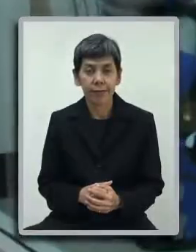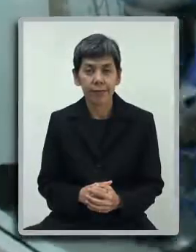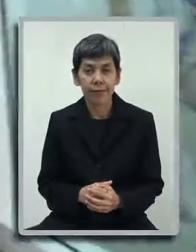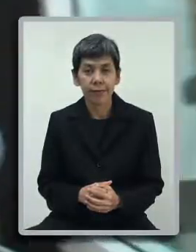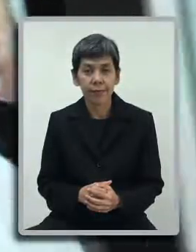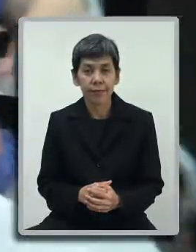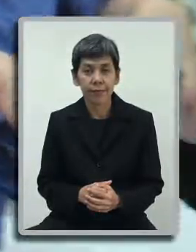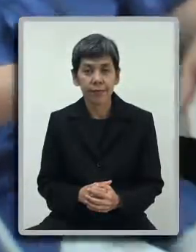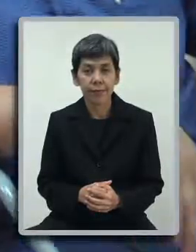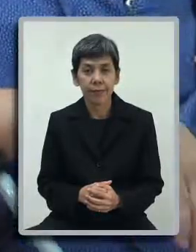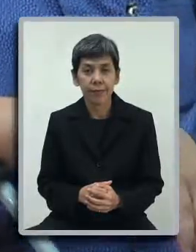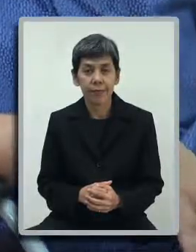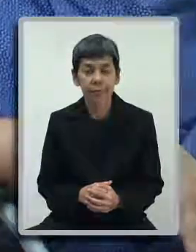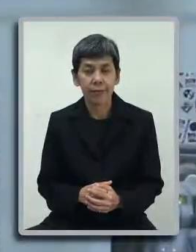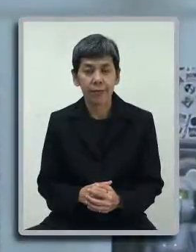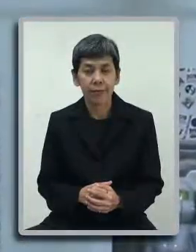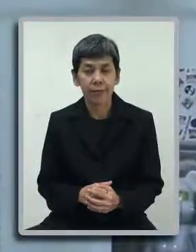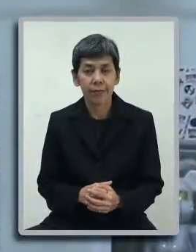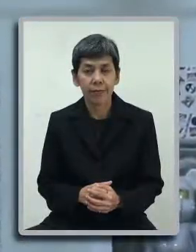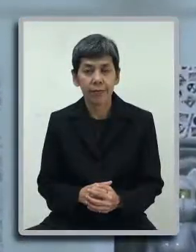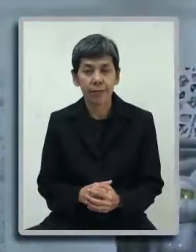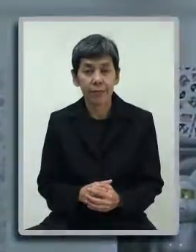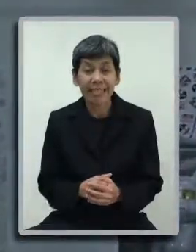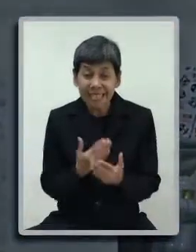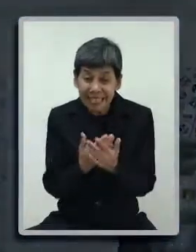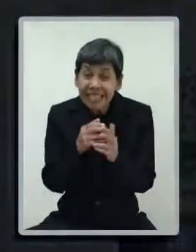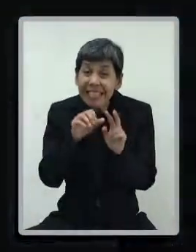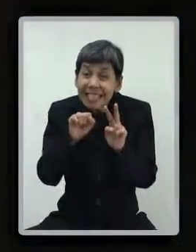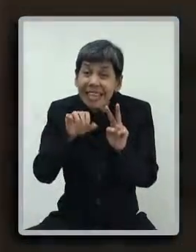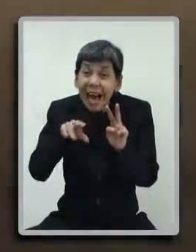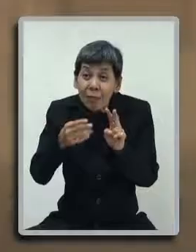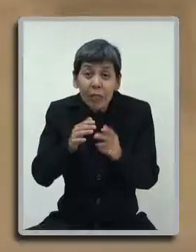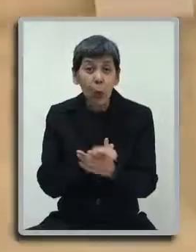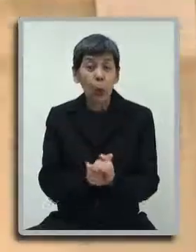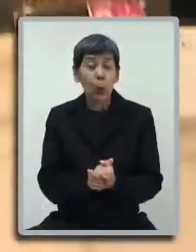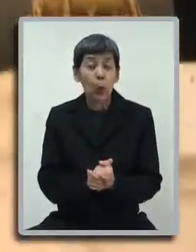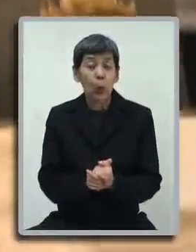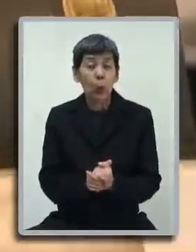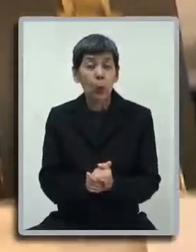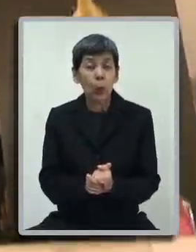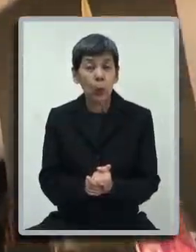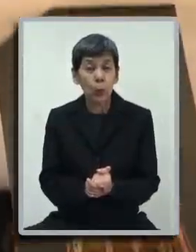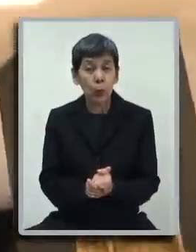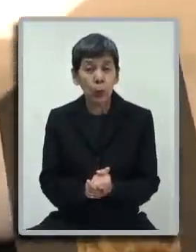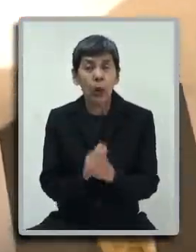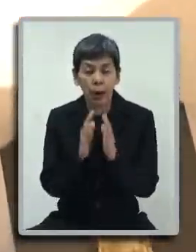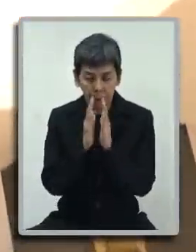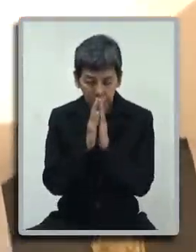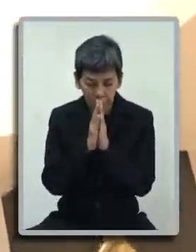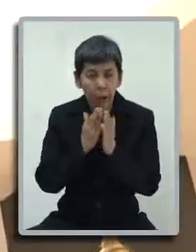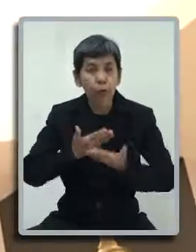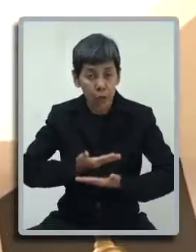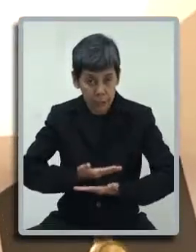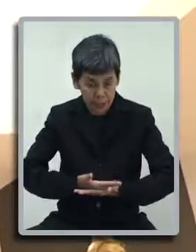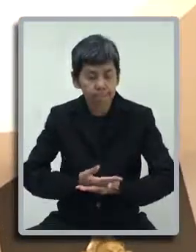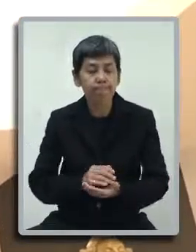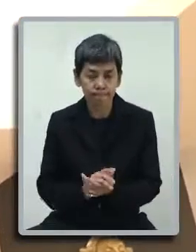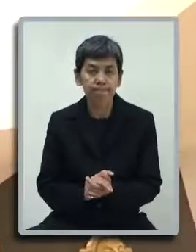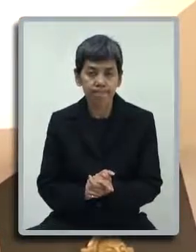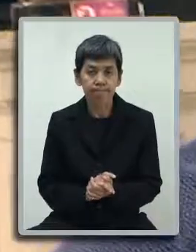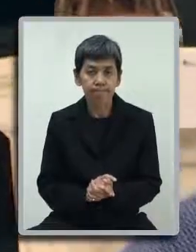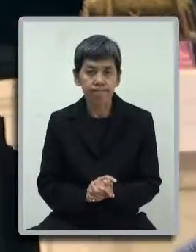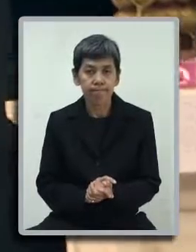250,000 ครับ ตัวนู้นค่ะไอ้ตัวกากบาท 250,000 นะคะแบบบิดโหดูสวยจังเลยอ่ะนี่ก่อนพระพุทธเจ้าที่ บ